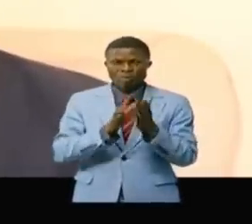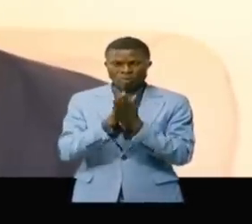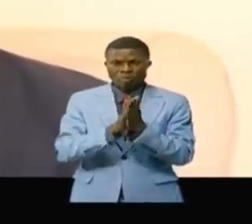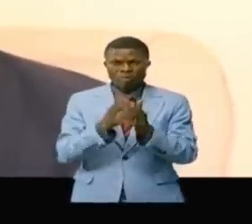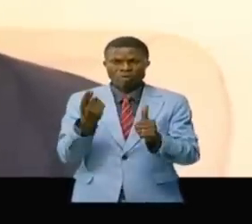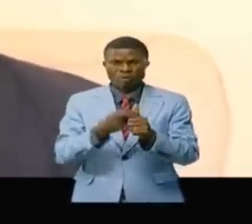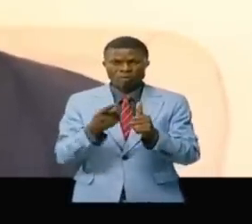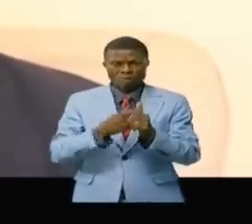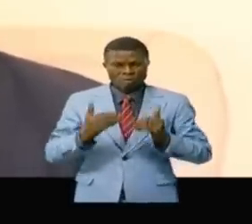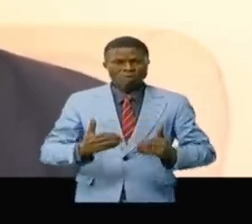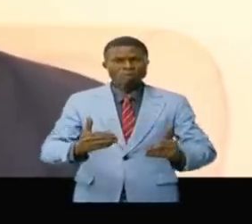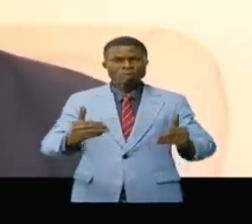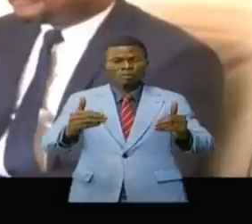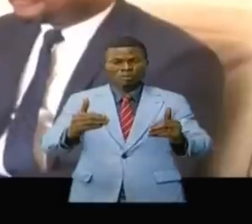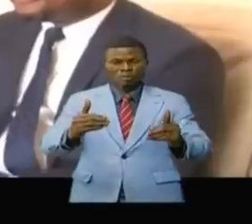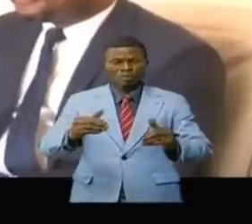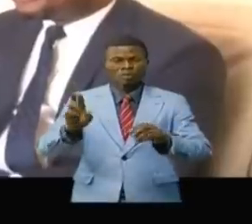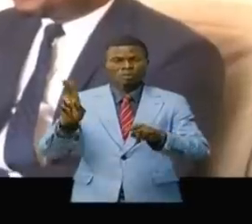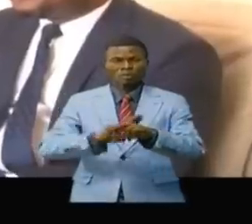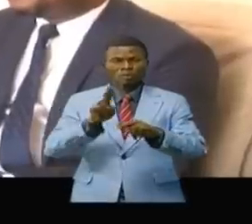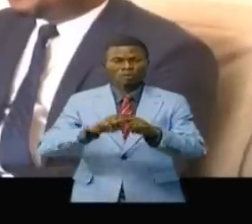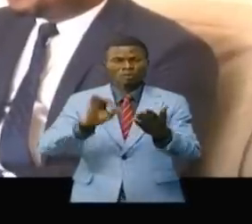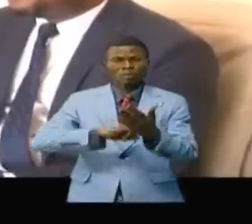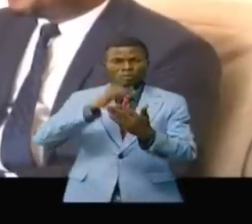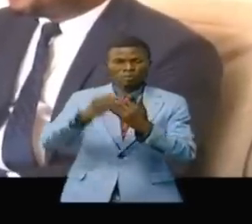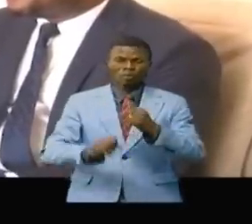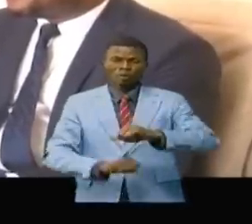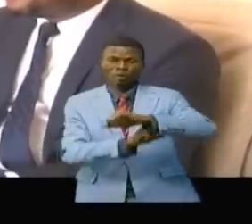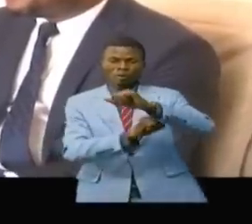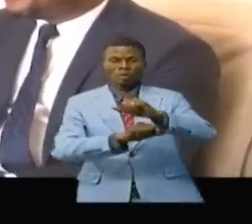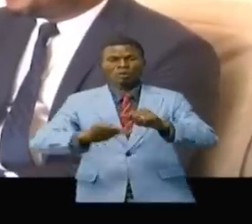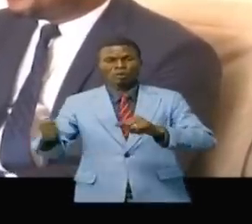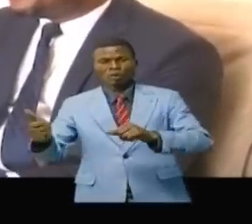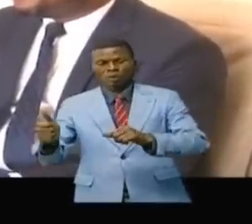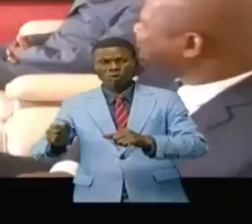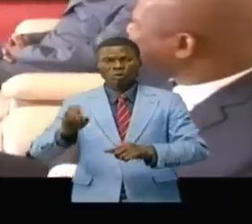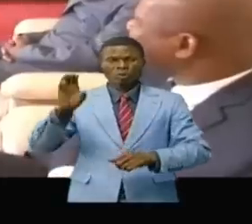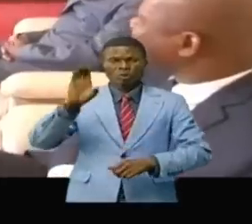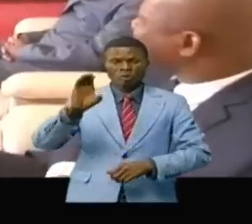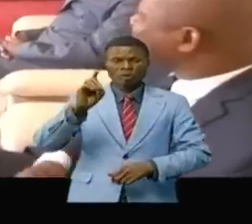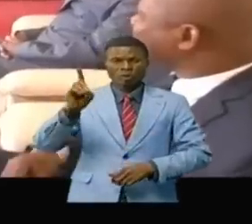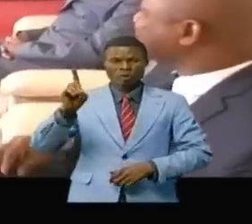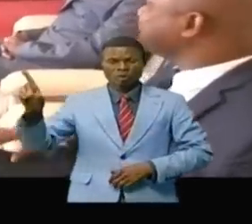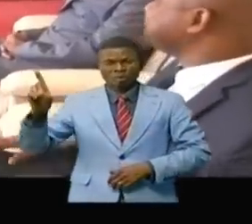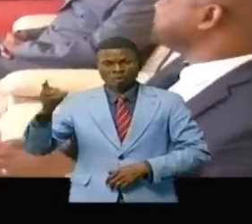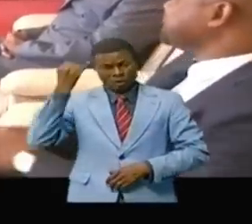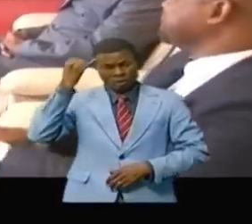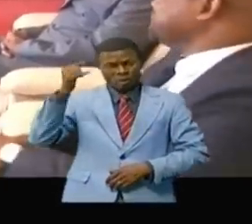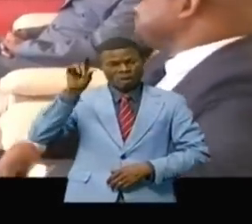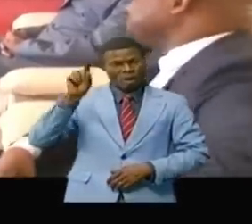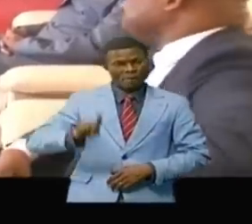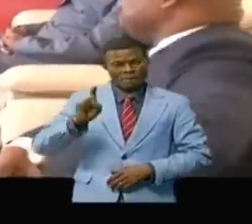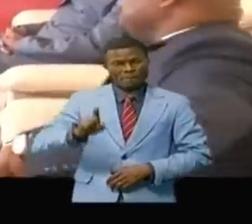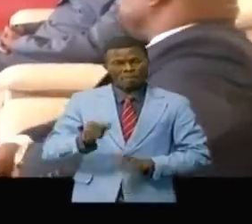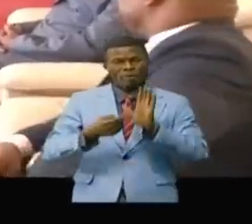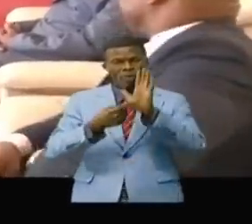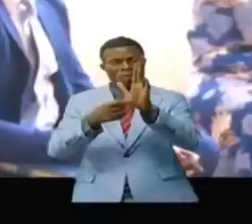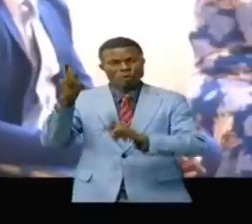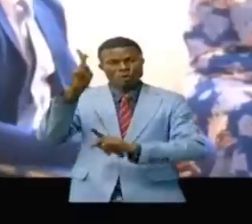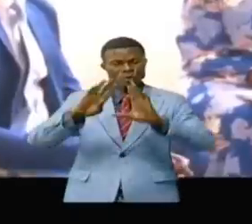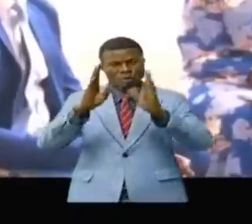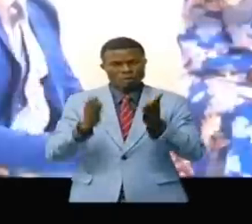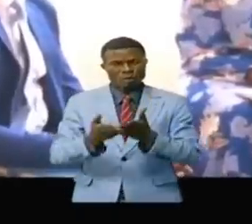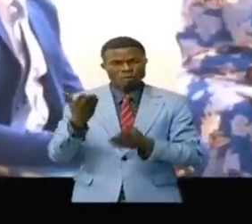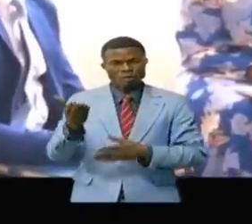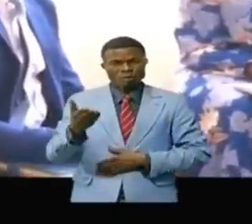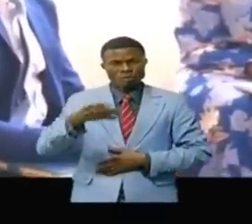la continuation de la mise en œuvre du projet de soutien à certaines ZTD ciblées sur base des besoins exprimés par leurs populations